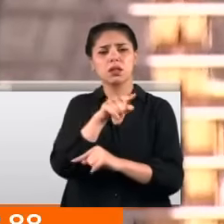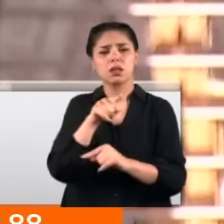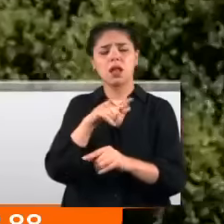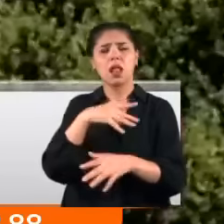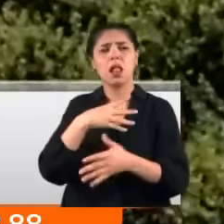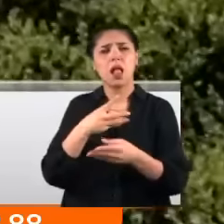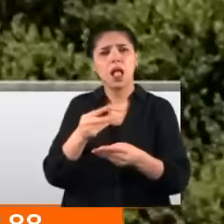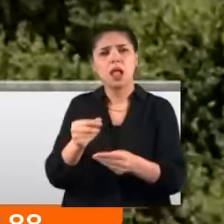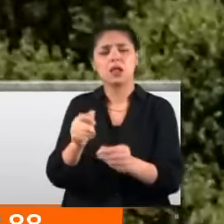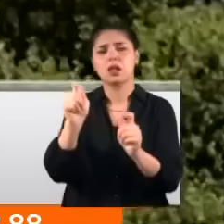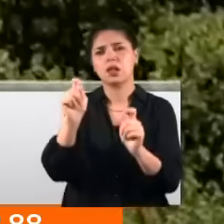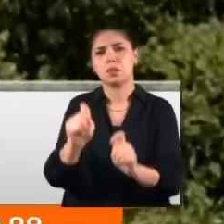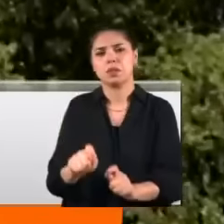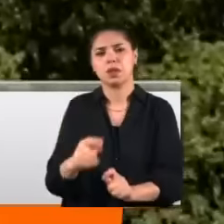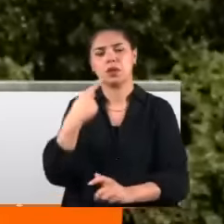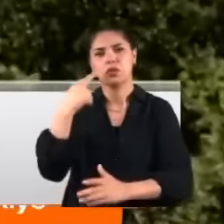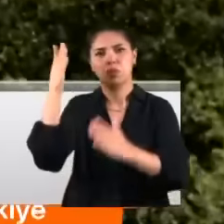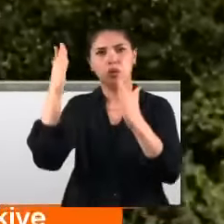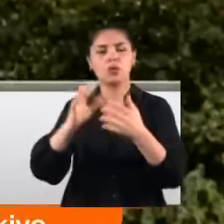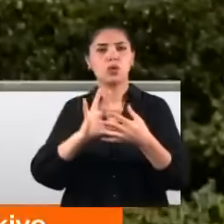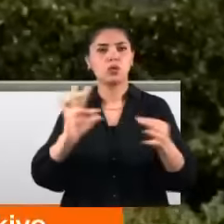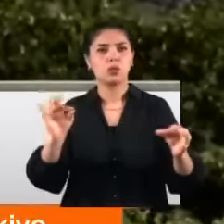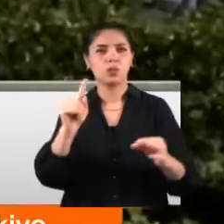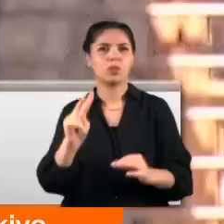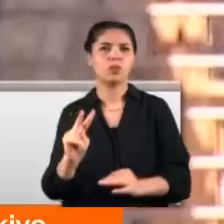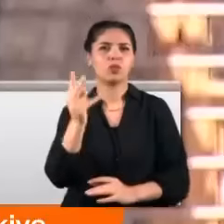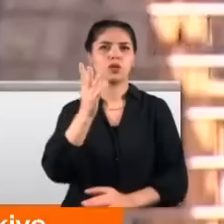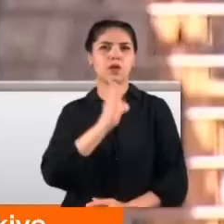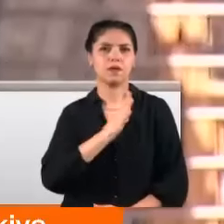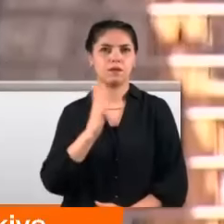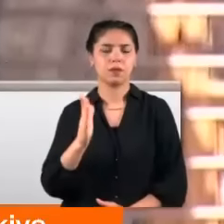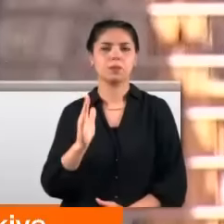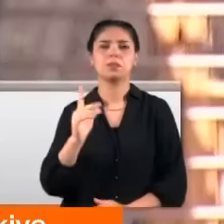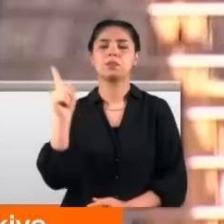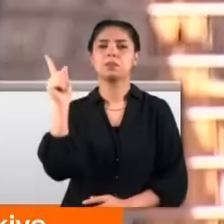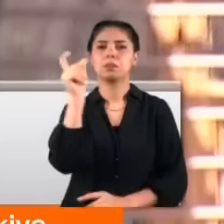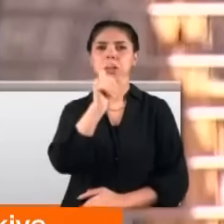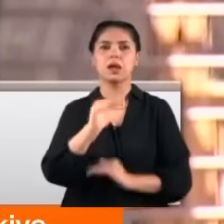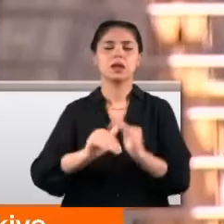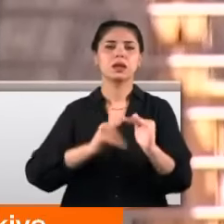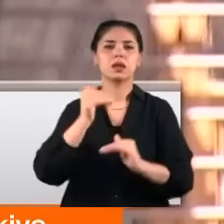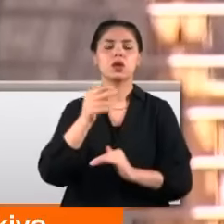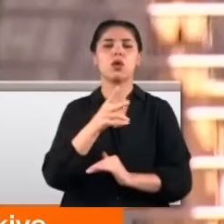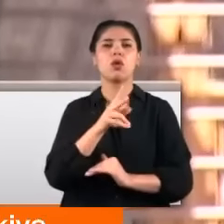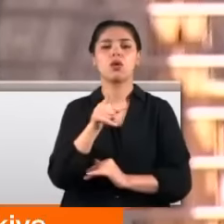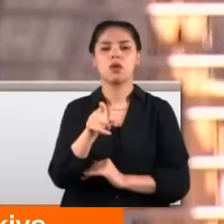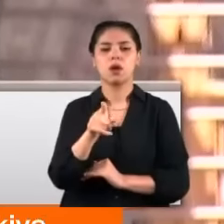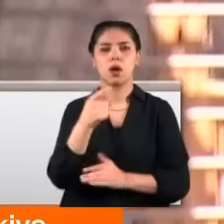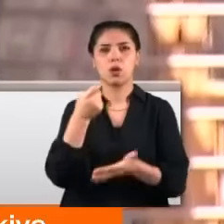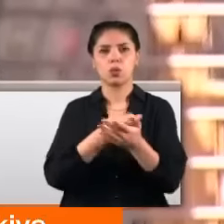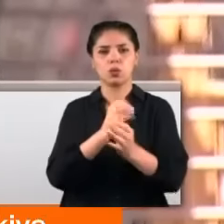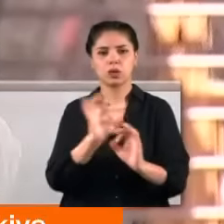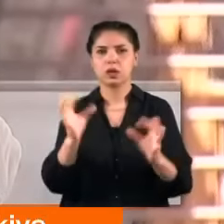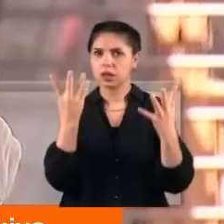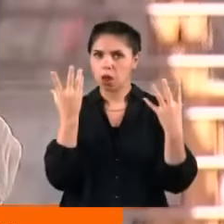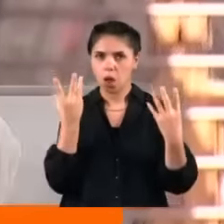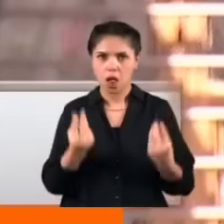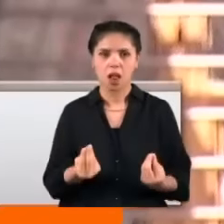edildi. Cumhurbaşkanı sözlerini bir müjdeyle bitirdi. Önümüzdeki ayın da sonuna kadar ücretsiz